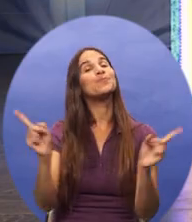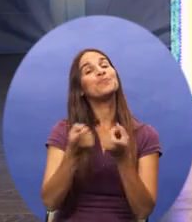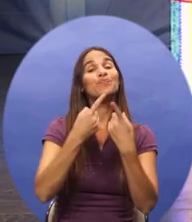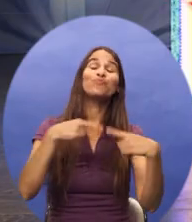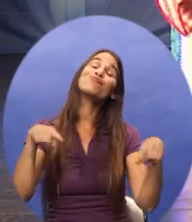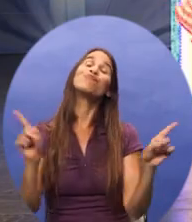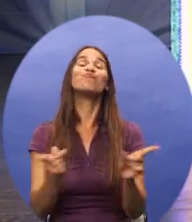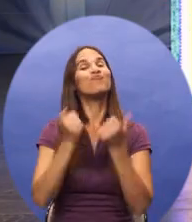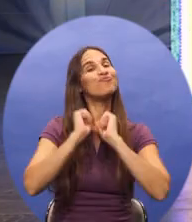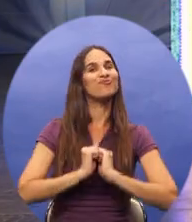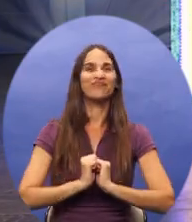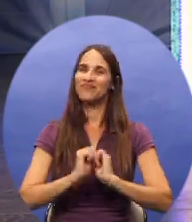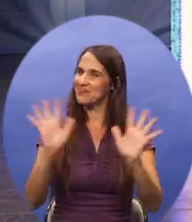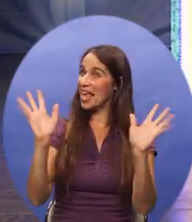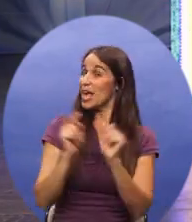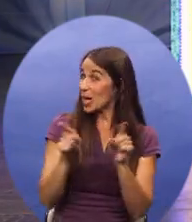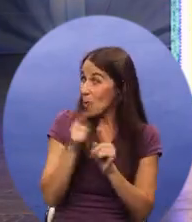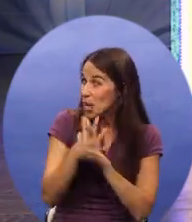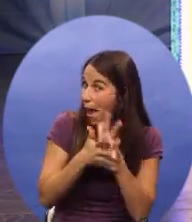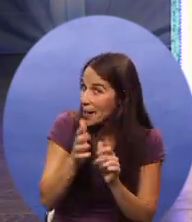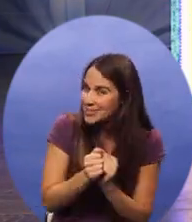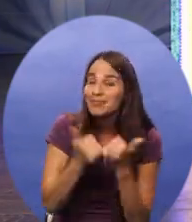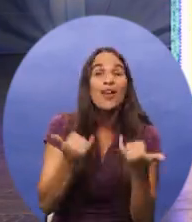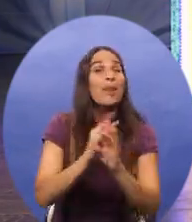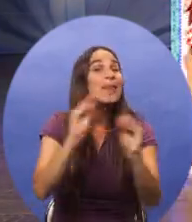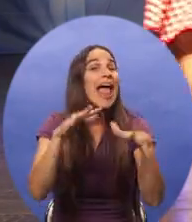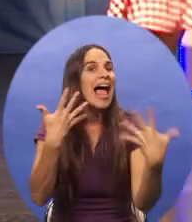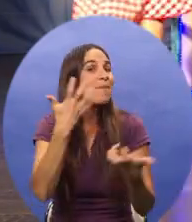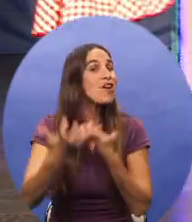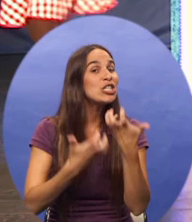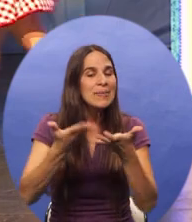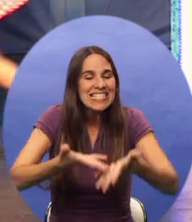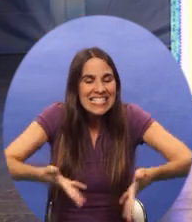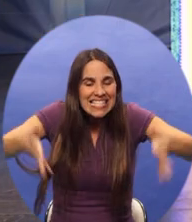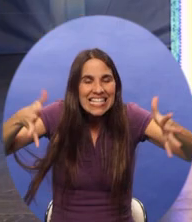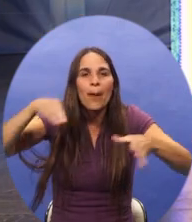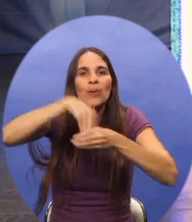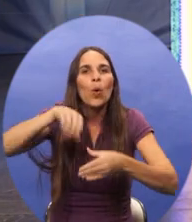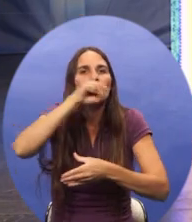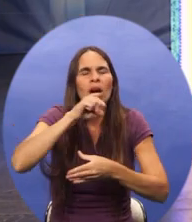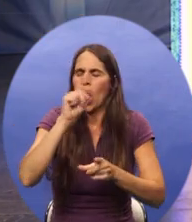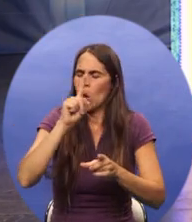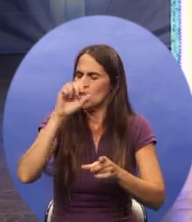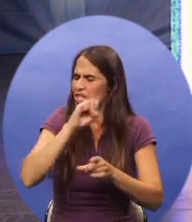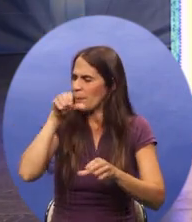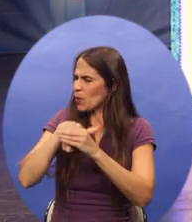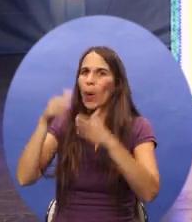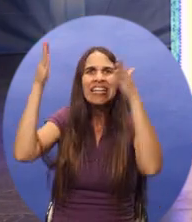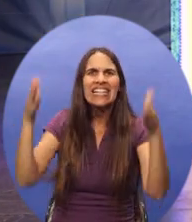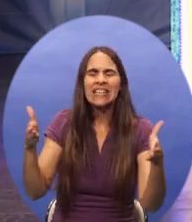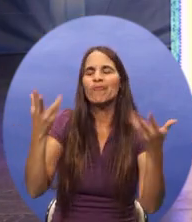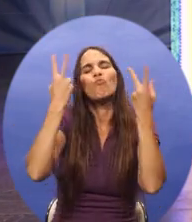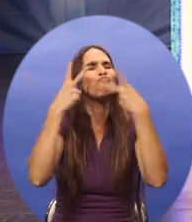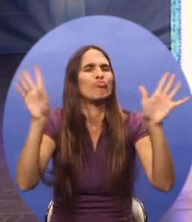השירים. אז כמו שאמרתי, היום נלמד לבשל סיר בתוך השיר, שיר בתוך הקיר, סליחה, מה